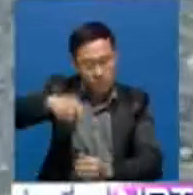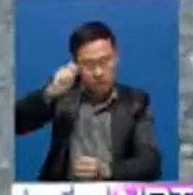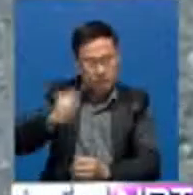นี้